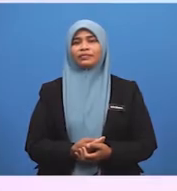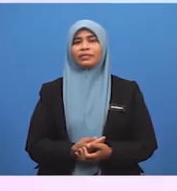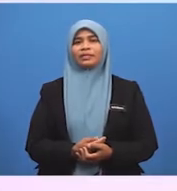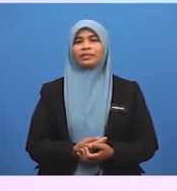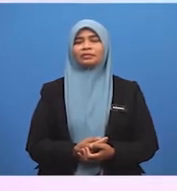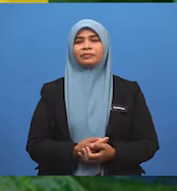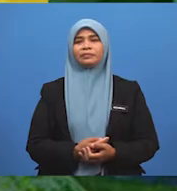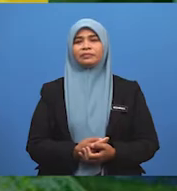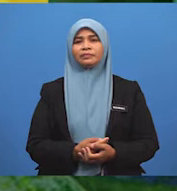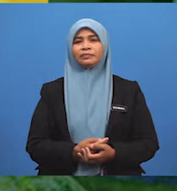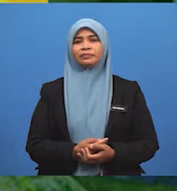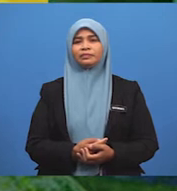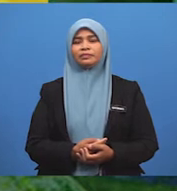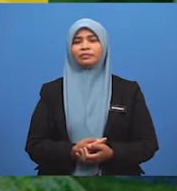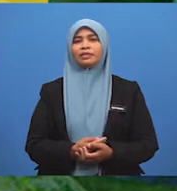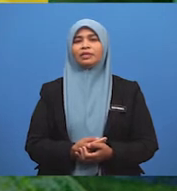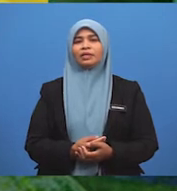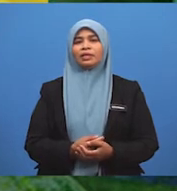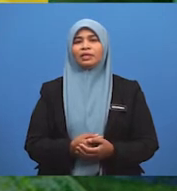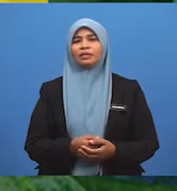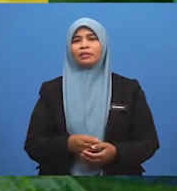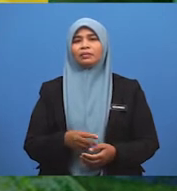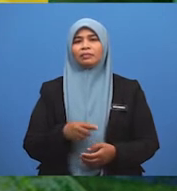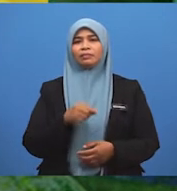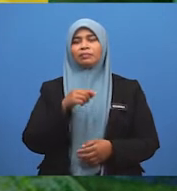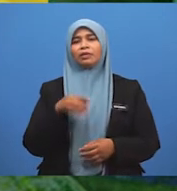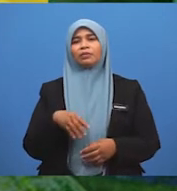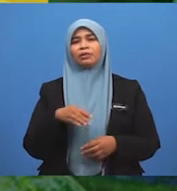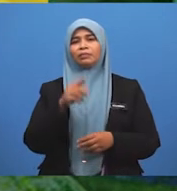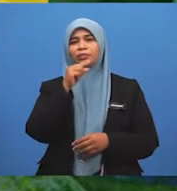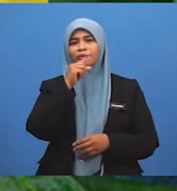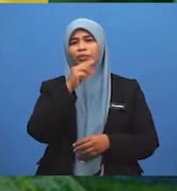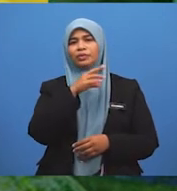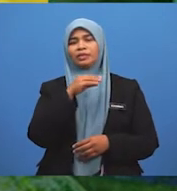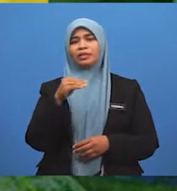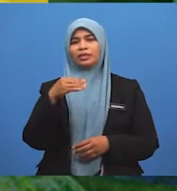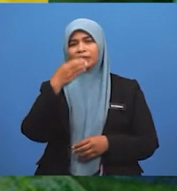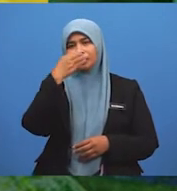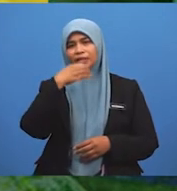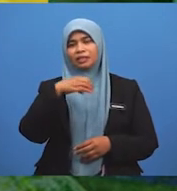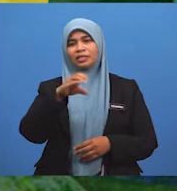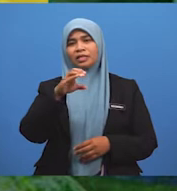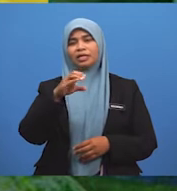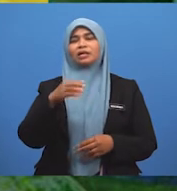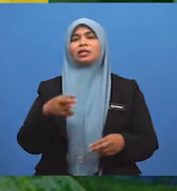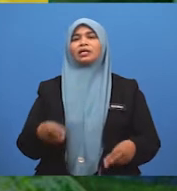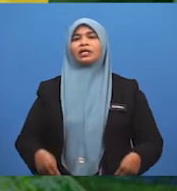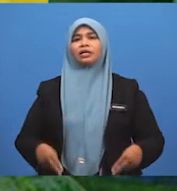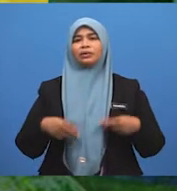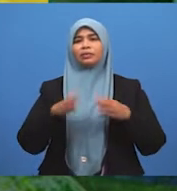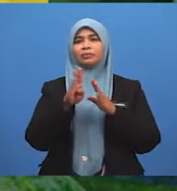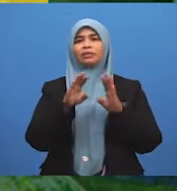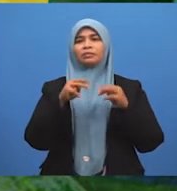Situasinya begini. Arnab, beruang, burung dan gajah